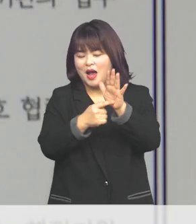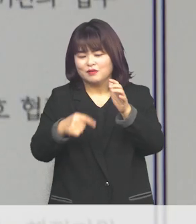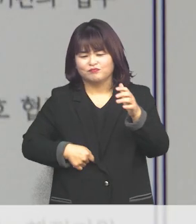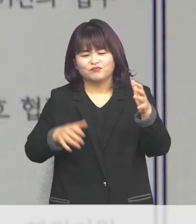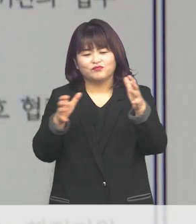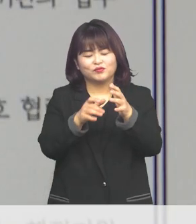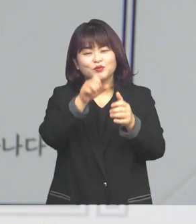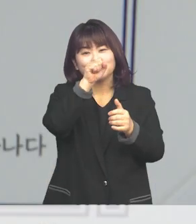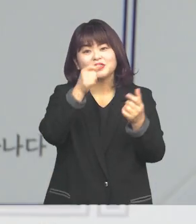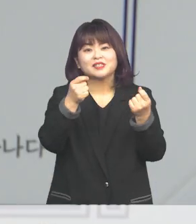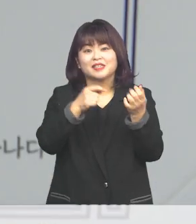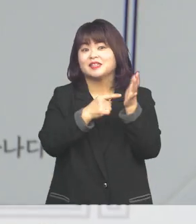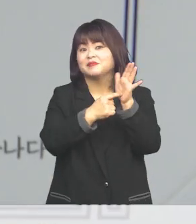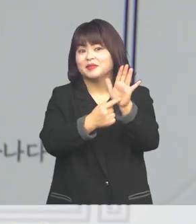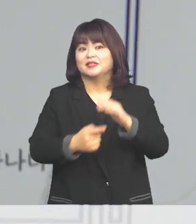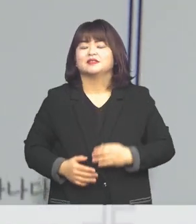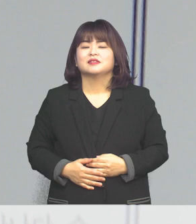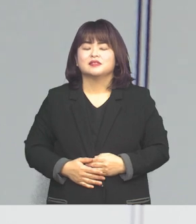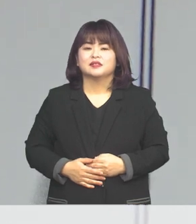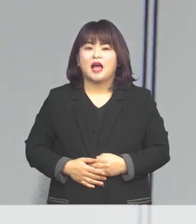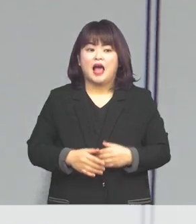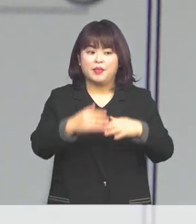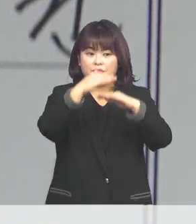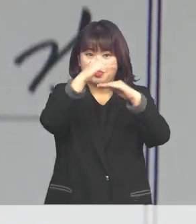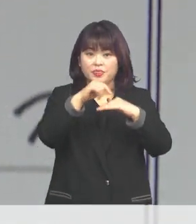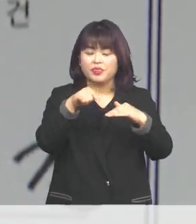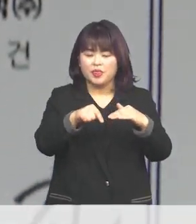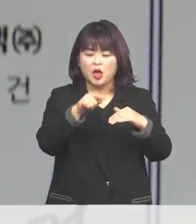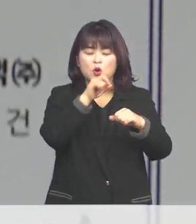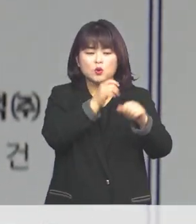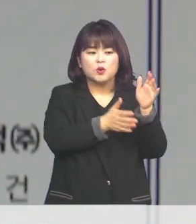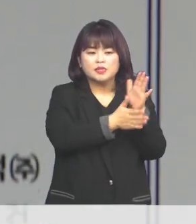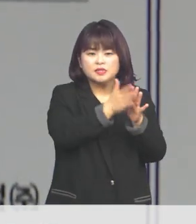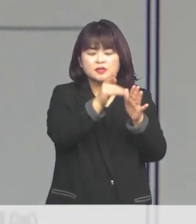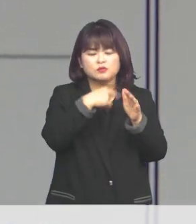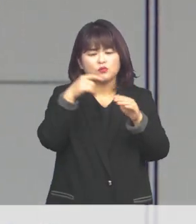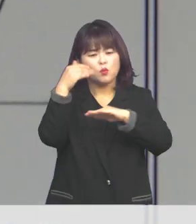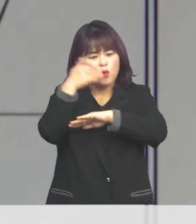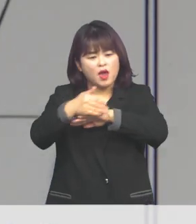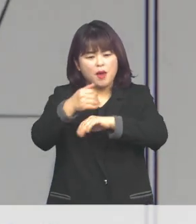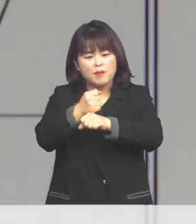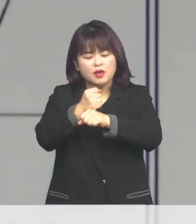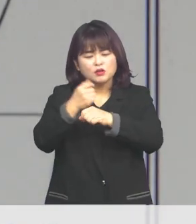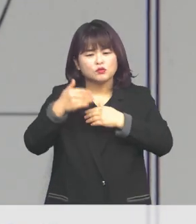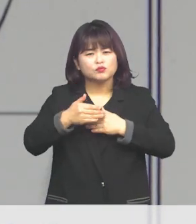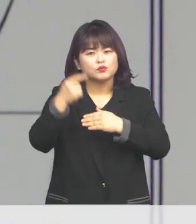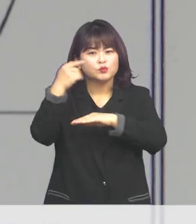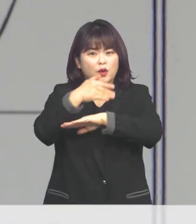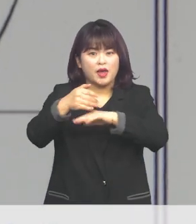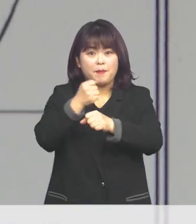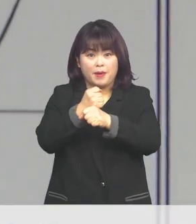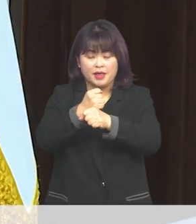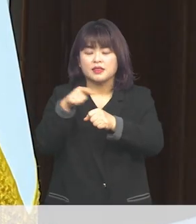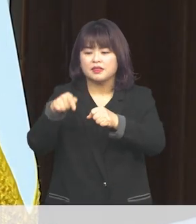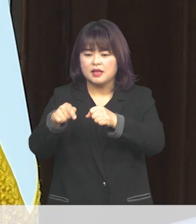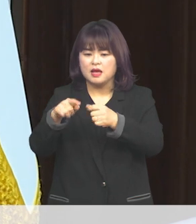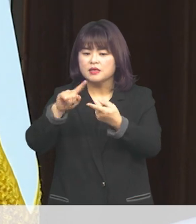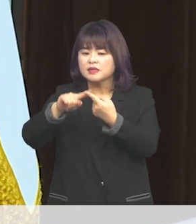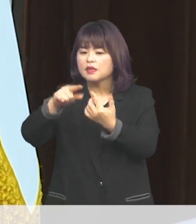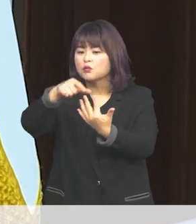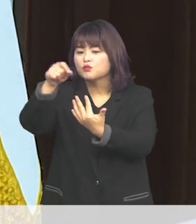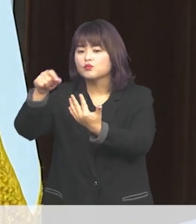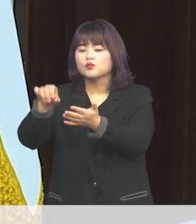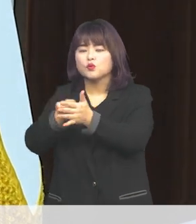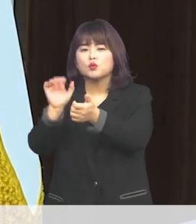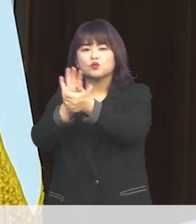힘을 모아주시면 좋겠다고 말했습니다. 협약에 따라 시는 노선버스 운행 개선을 위한 추진계획을 수립하고 대상 노선을